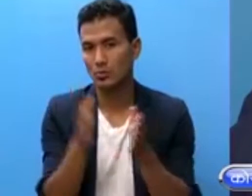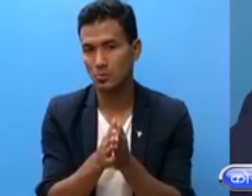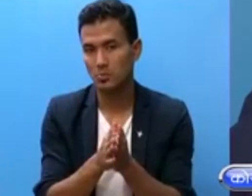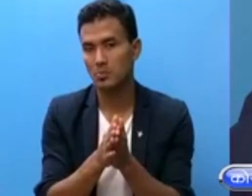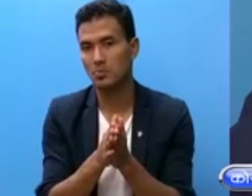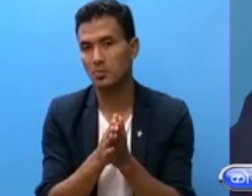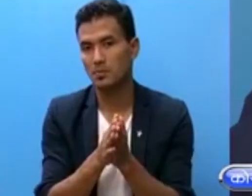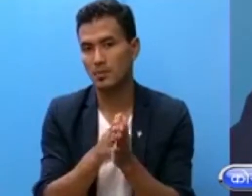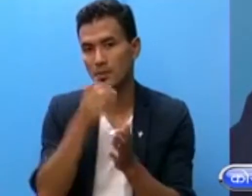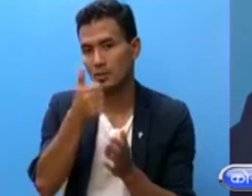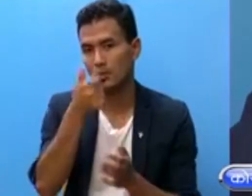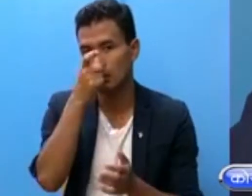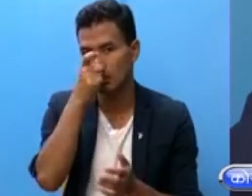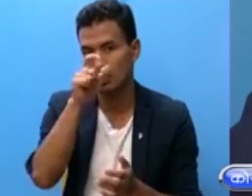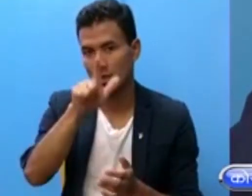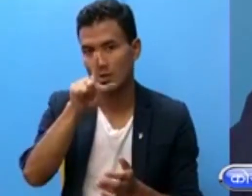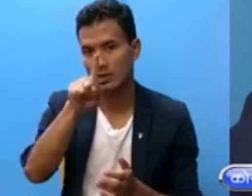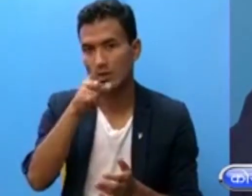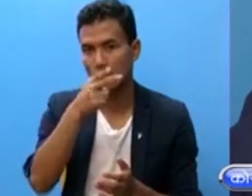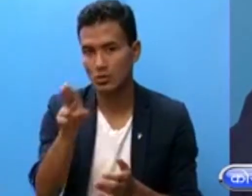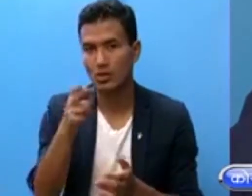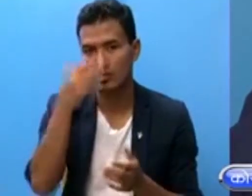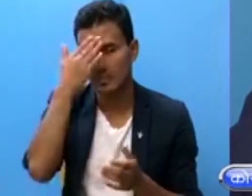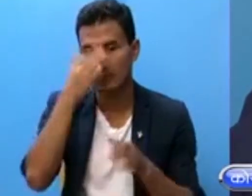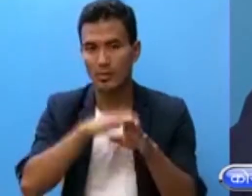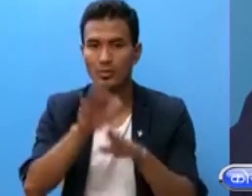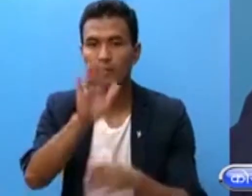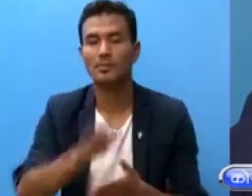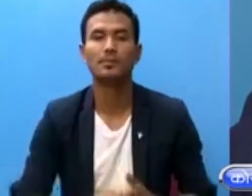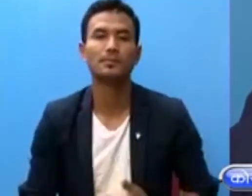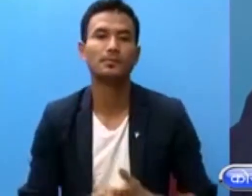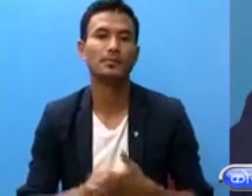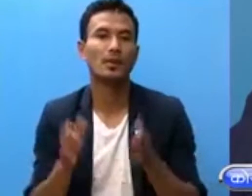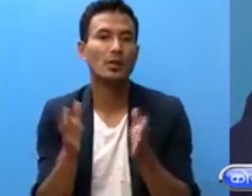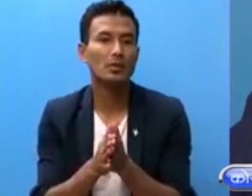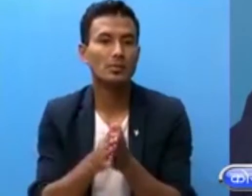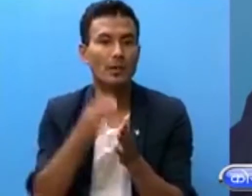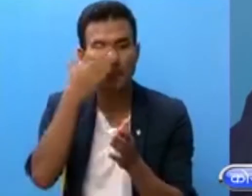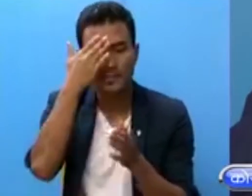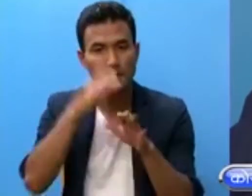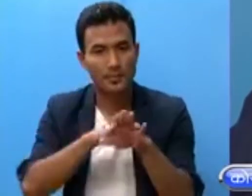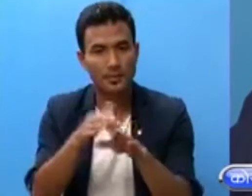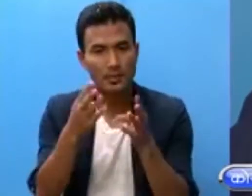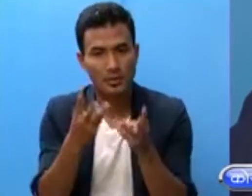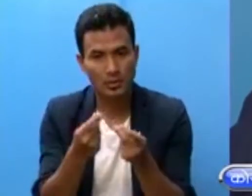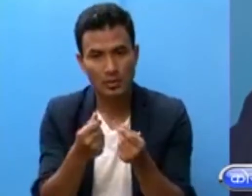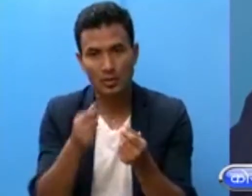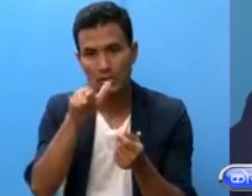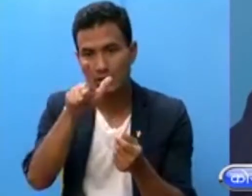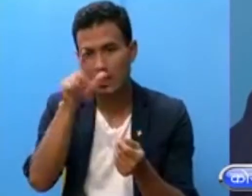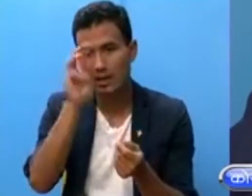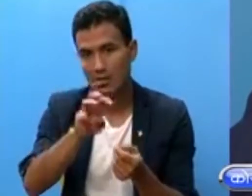नेपालमा कोरोना संक्रमणबाट थप 2 जनाको मृत्यु भएको छ। स्वास्थ्य तथा जनसङ्ख्या मन्त्रालयका अनुसार